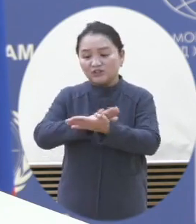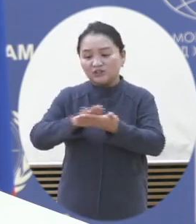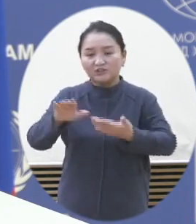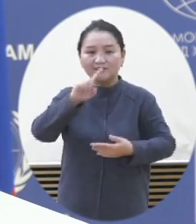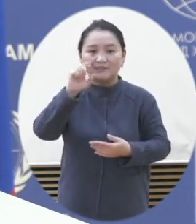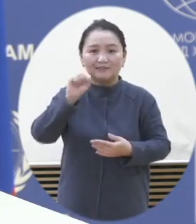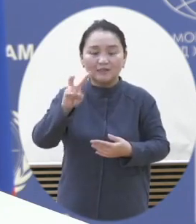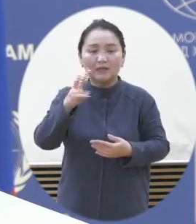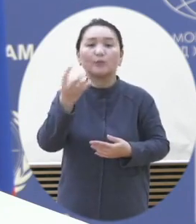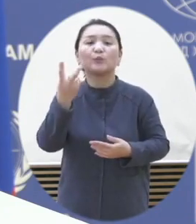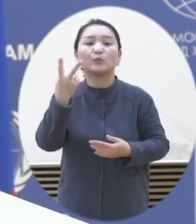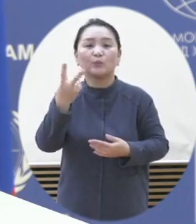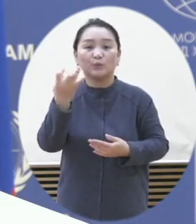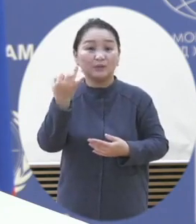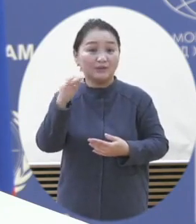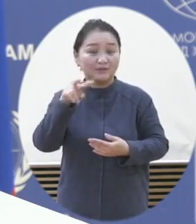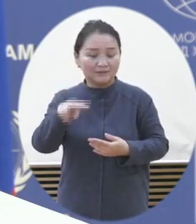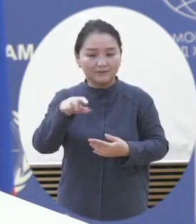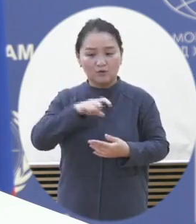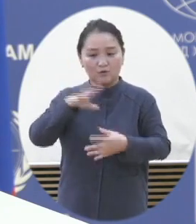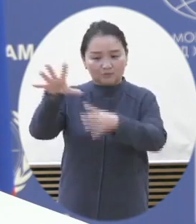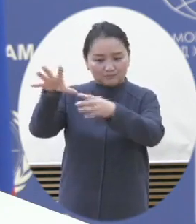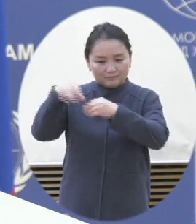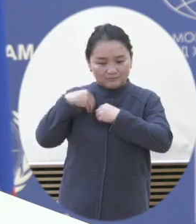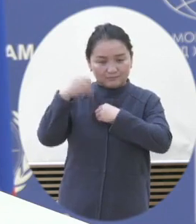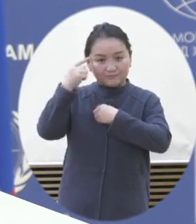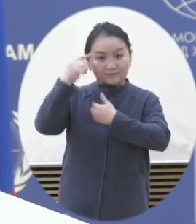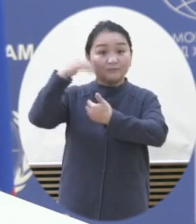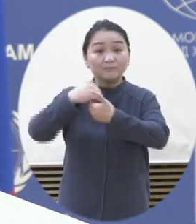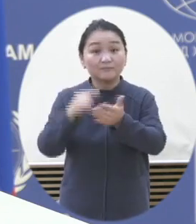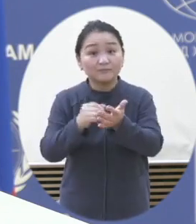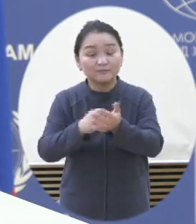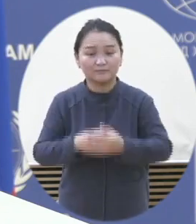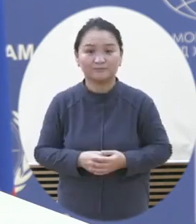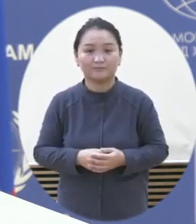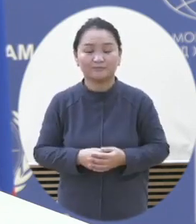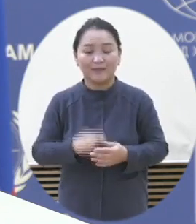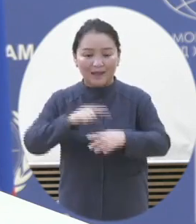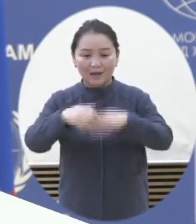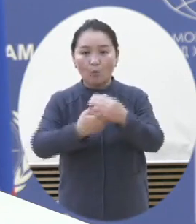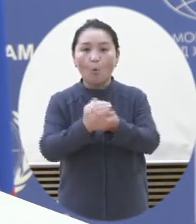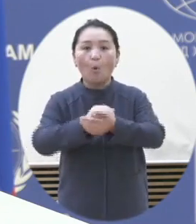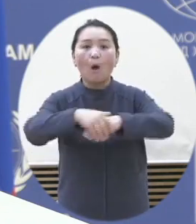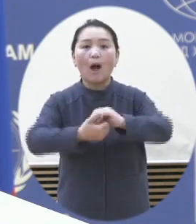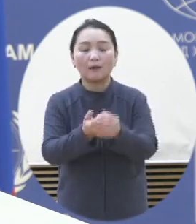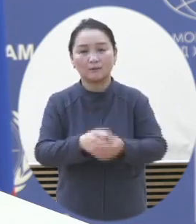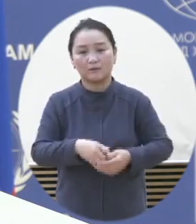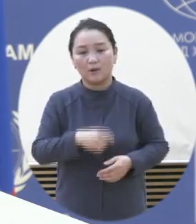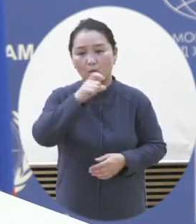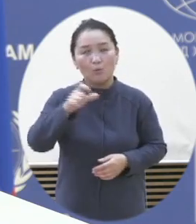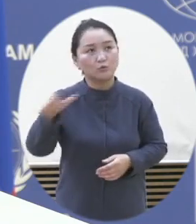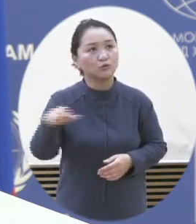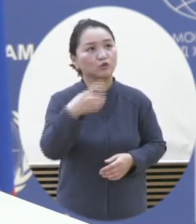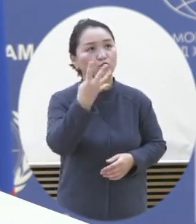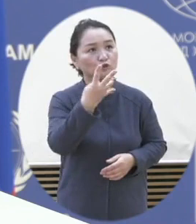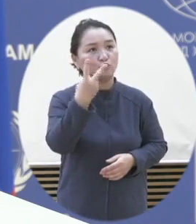хөвшүүлэх шаардлагатай байх нэ гэдэг зүйл гарч ирж байгаа. За гар угаах дадлын хувьд бол хүн амын 42% нь л одоо гараа бүрэн гүйцэд